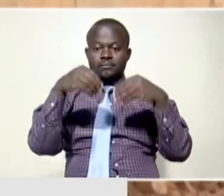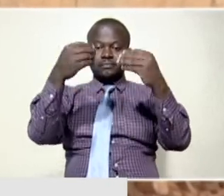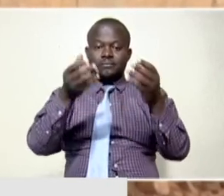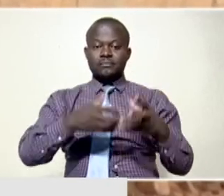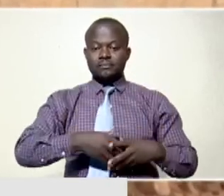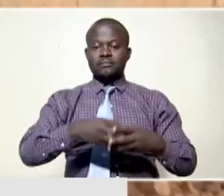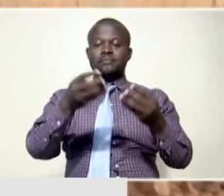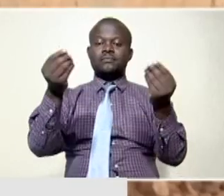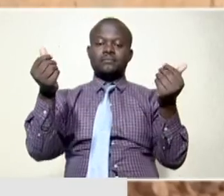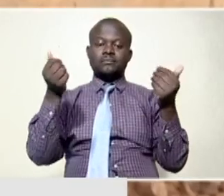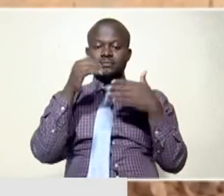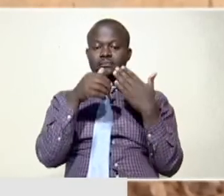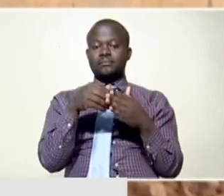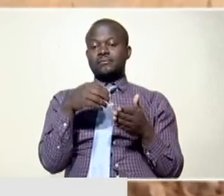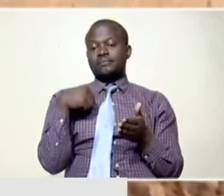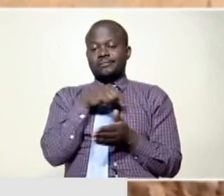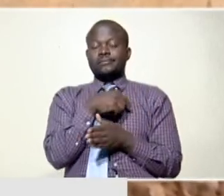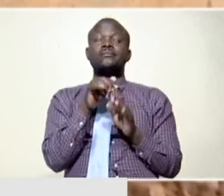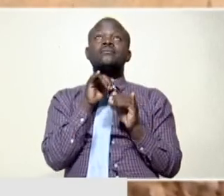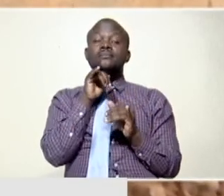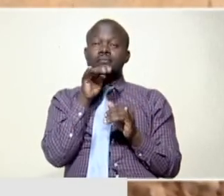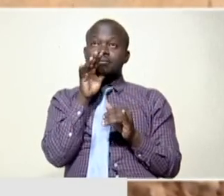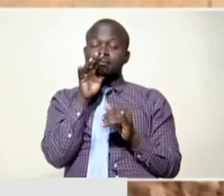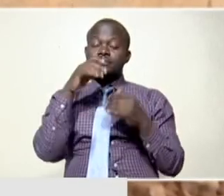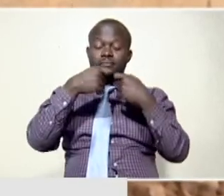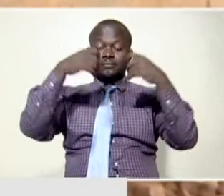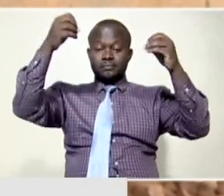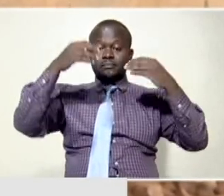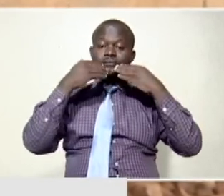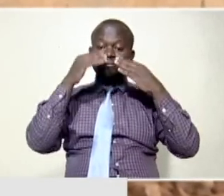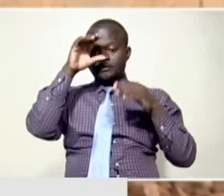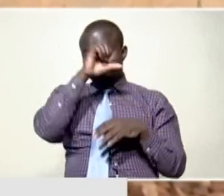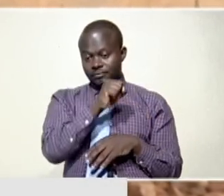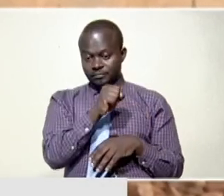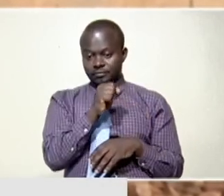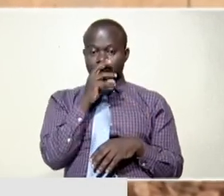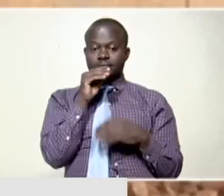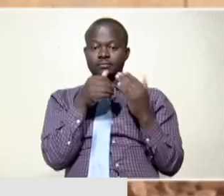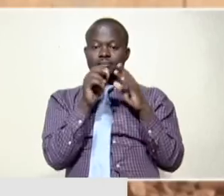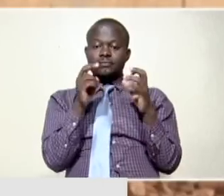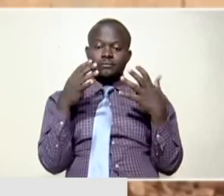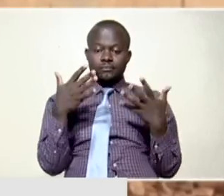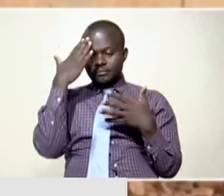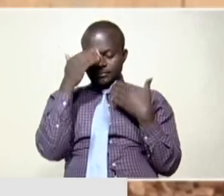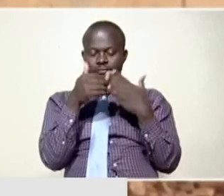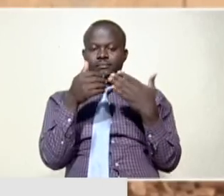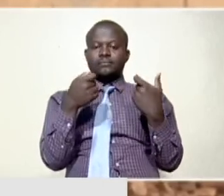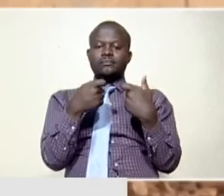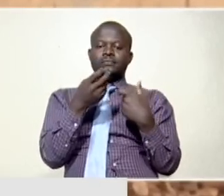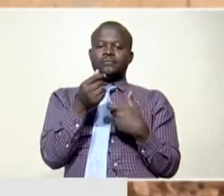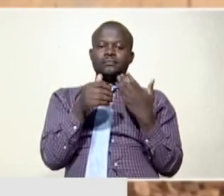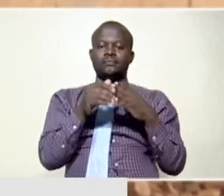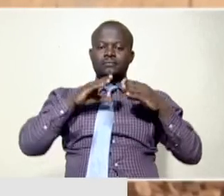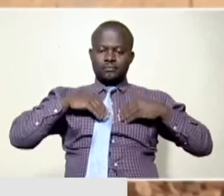agenda. Noneho yagenda twebwe tugategereza umuriro tukawubura. Twavuga tuti ese kuki amafaranga bemera ko